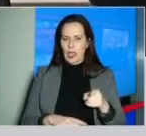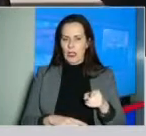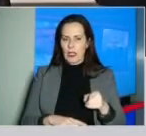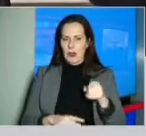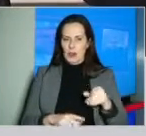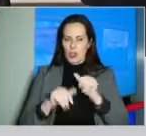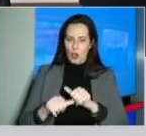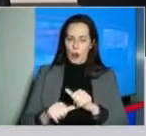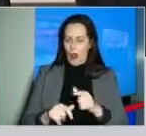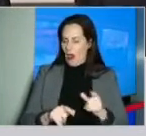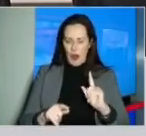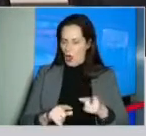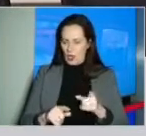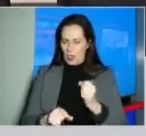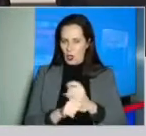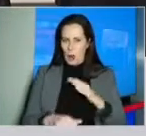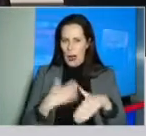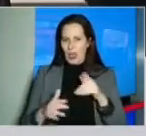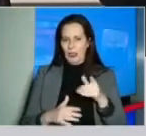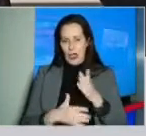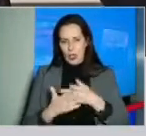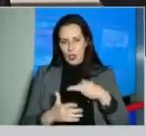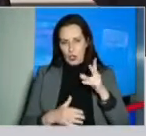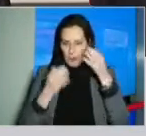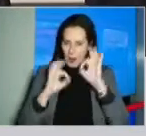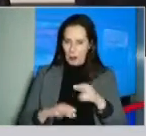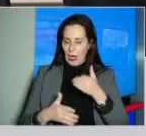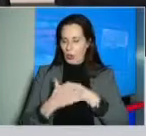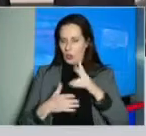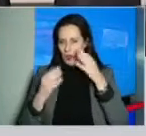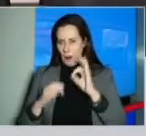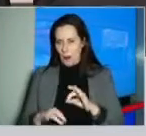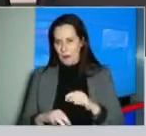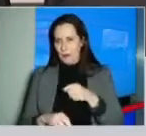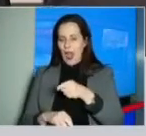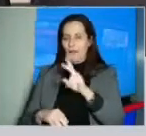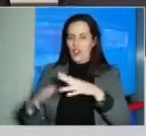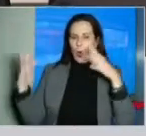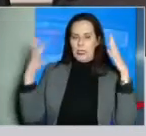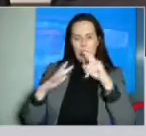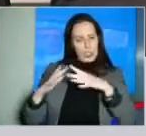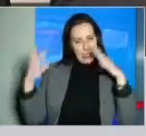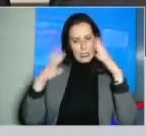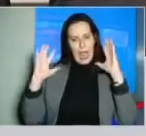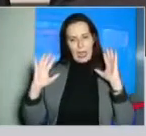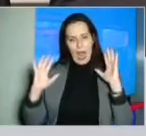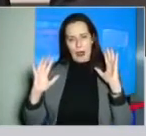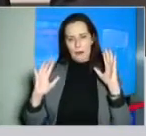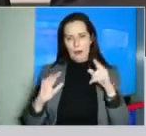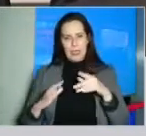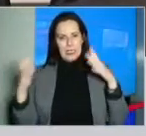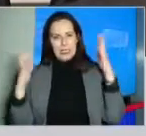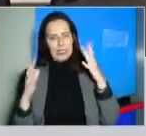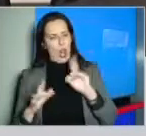בין מי שתומך בזה לבין מי שתומך בזה. יש כאלה שיותר מכבדים את זה, יש כאלה שיותר מכבדים את זה. יש פה היסטריה, העניין הוא שיש פה היסטריה. איזו